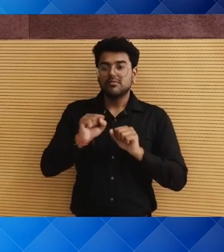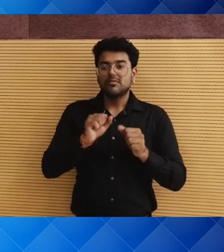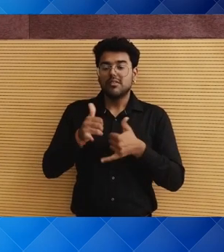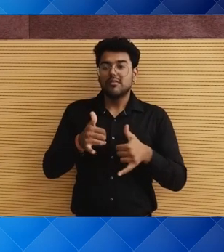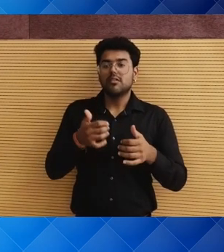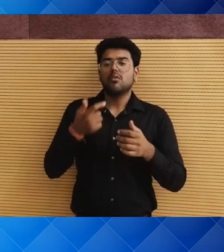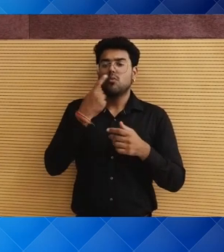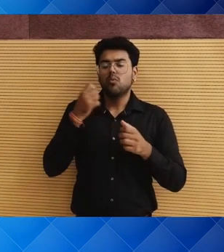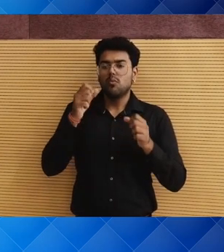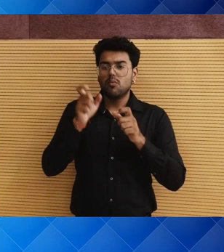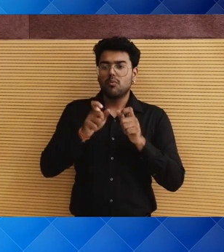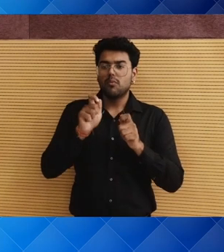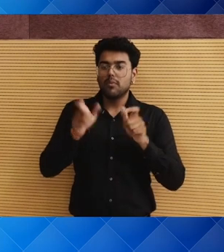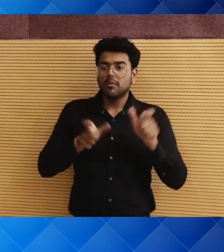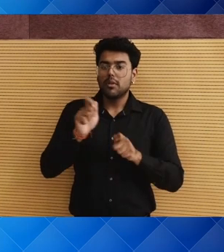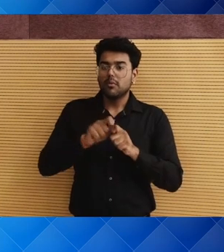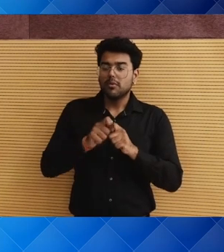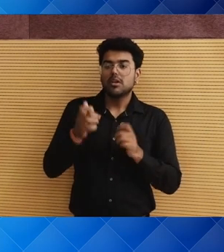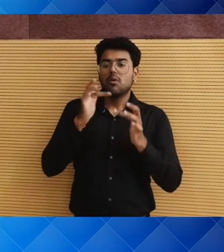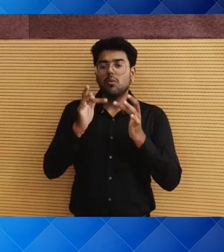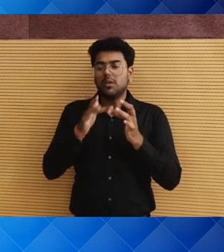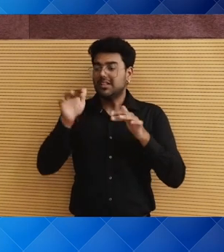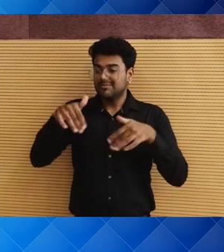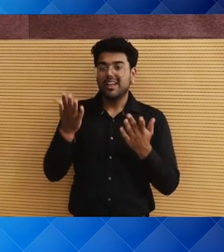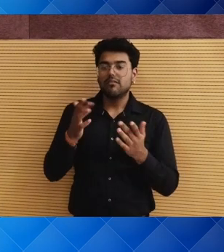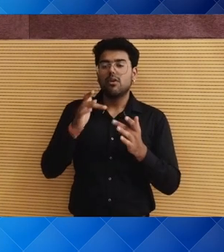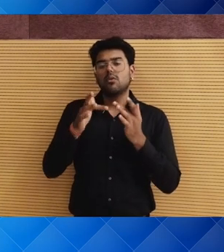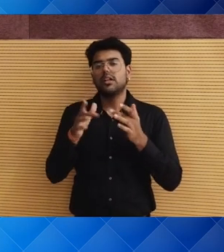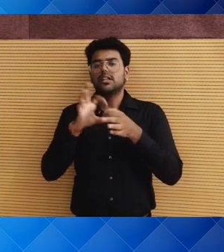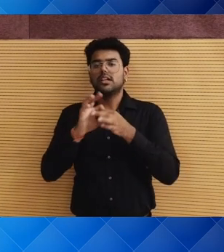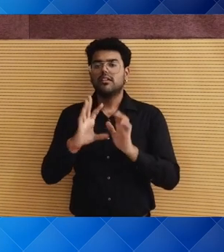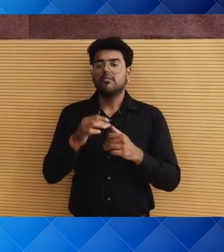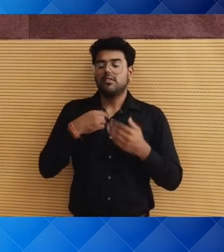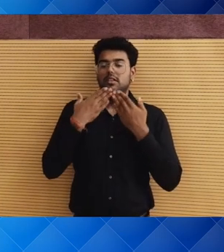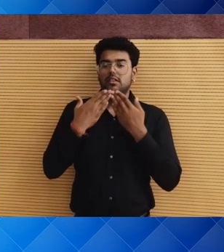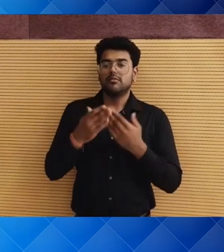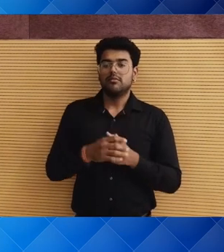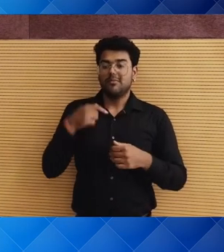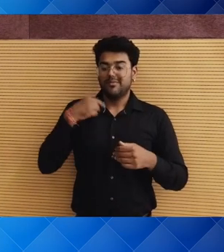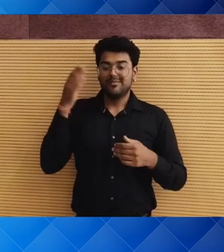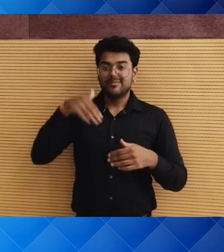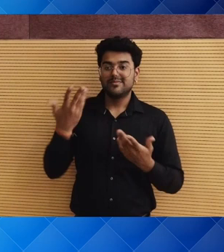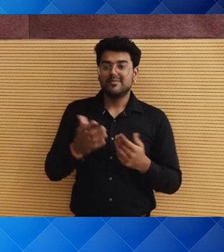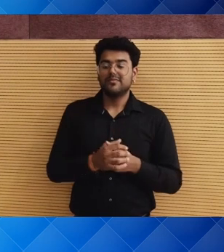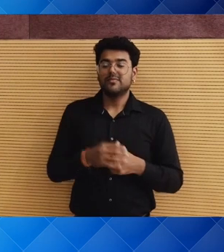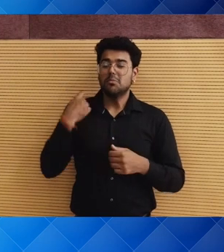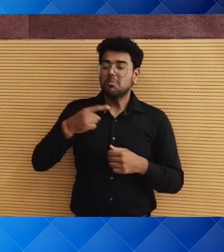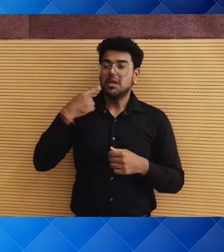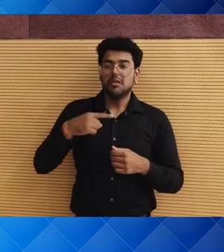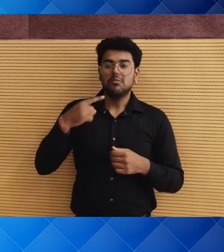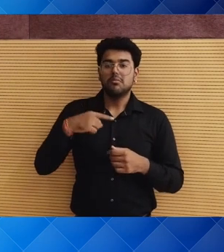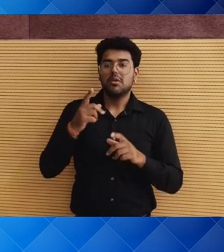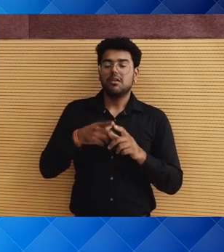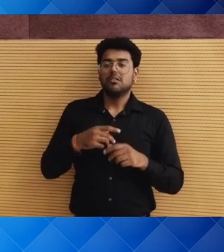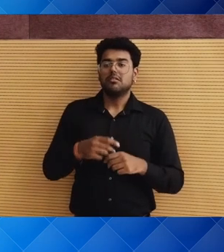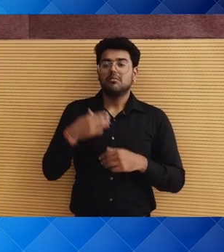पर उपस्थित हैं उन सबको, और जो ऑनलाइन जुड़े उन सबको बहुत बहुत धन्यवाद देता हूँ। मैं जब से आया हूँ तब से लगातार गहन